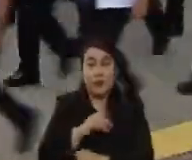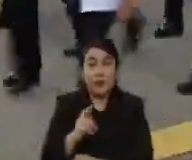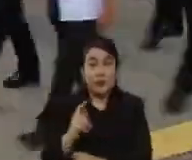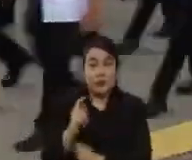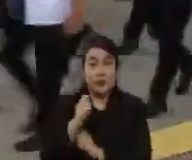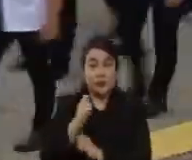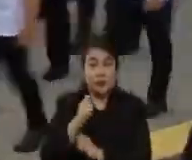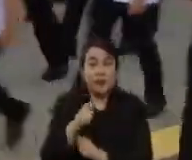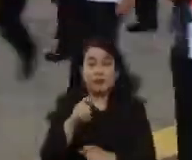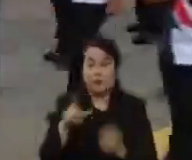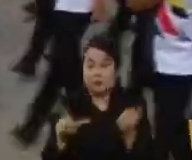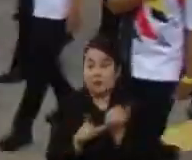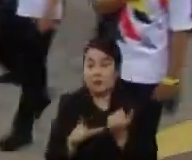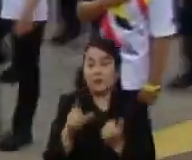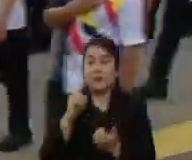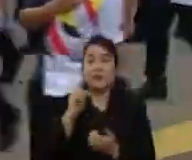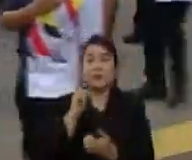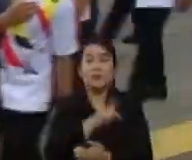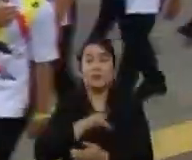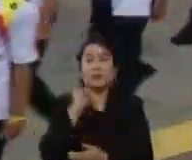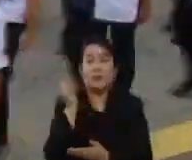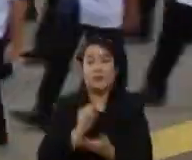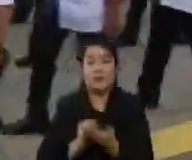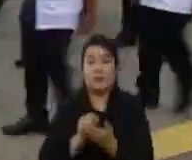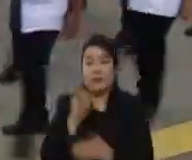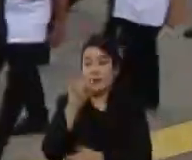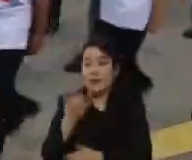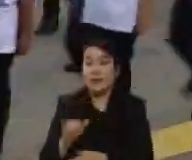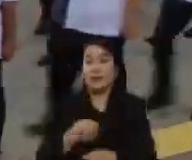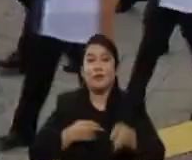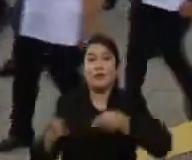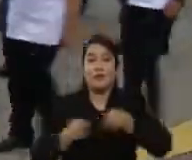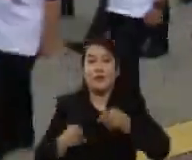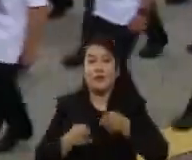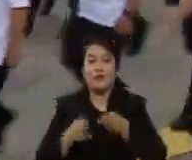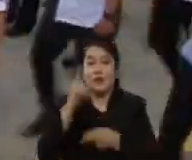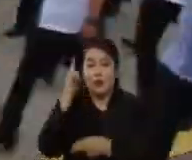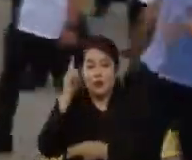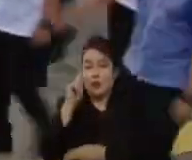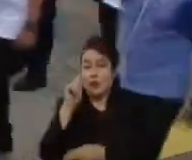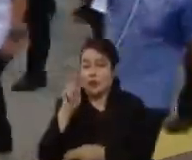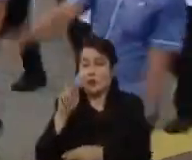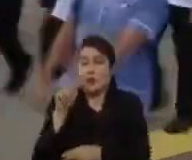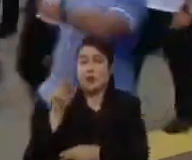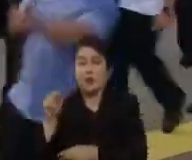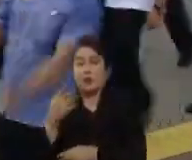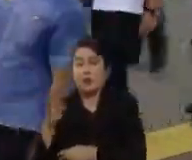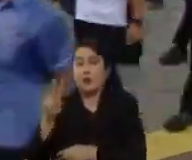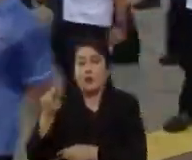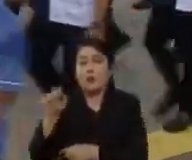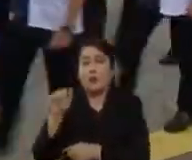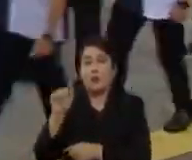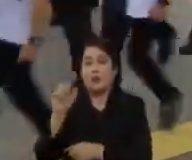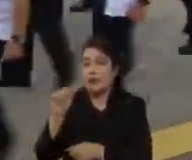Pertahanan diketuai Timbalan Ketua Setiausaha Dahsyat Yang Berusaha Tuan Ahmad Nazri bin Muhammad Hassan.